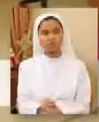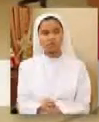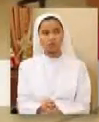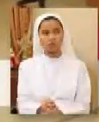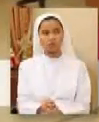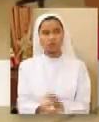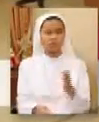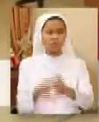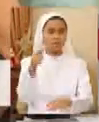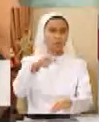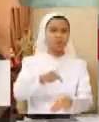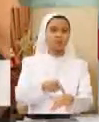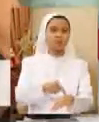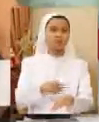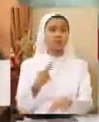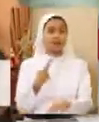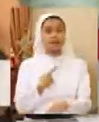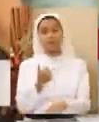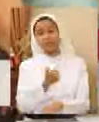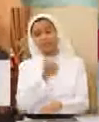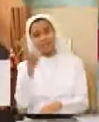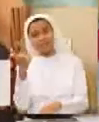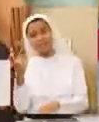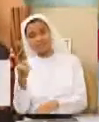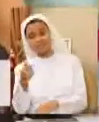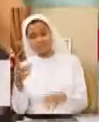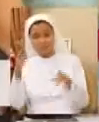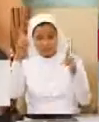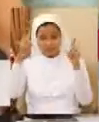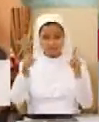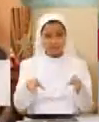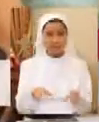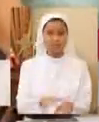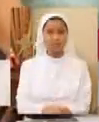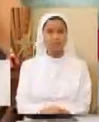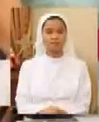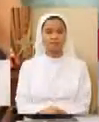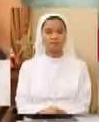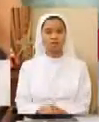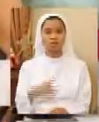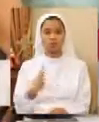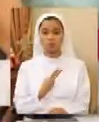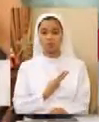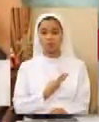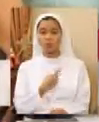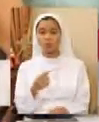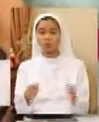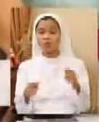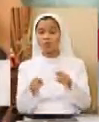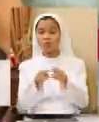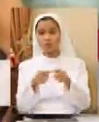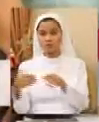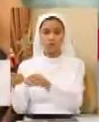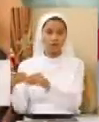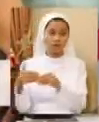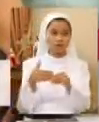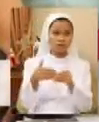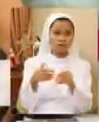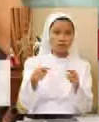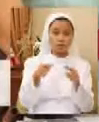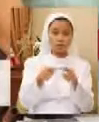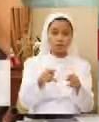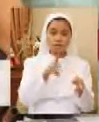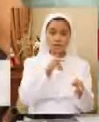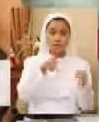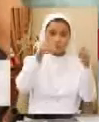apostol. Minsan po, parang naliligaw. So ano po, paano nyo hinandel? Nire-refer na lang po namin sa ano, kung